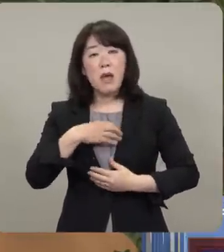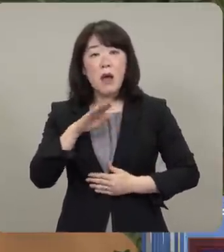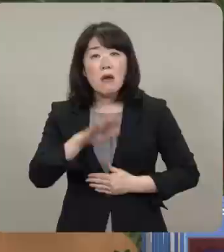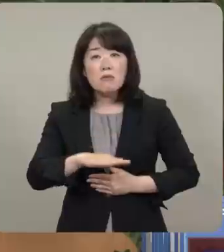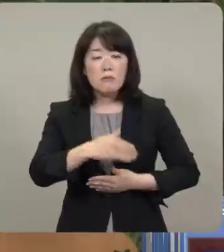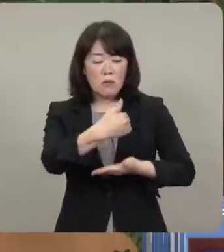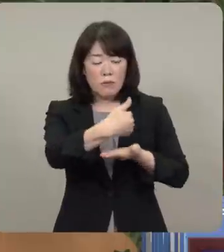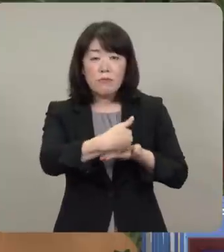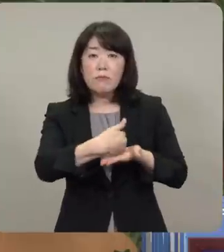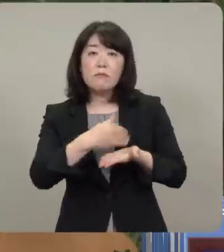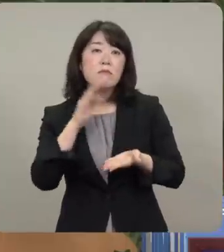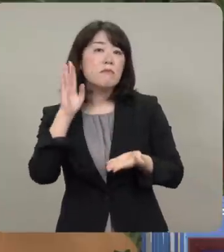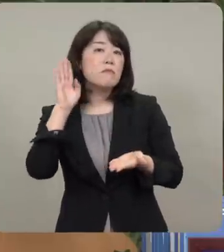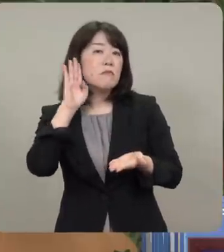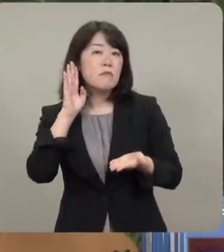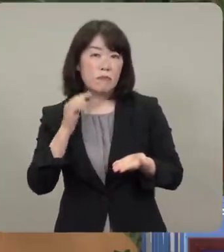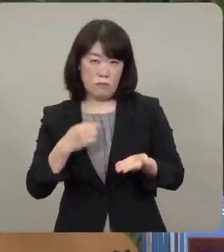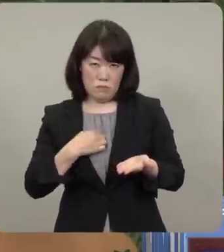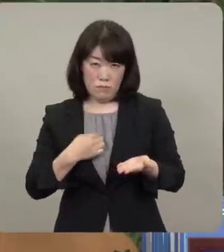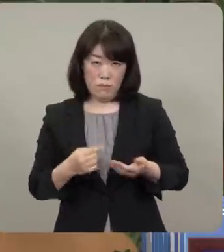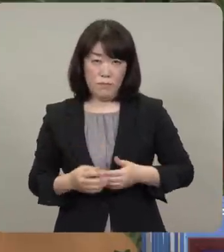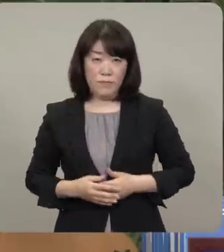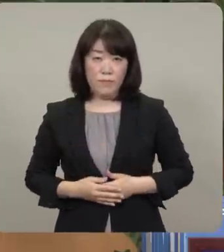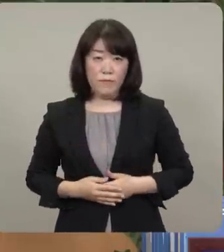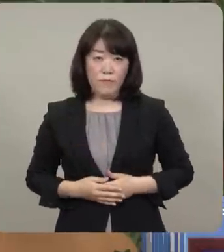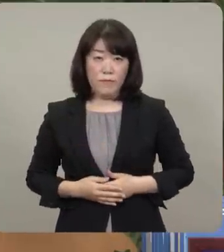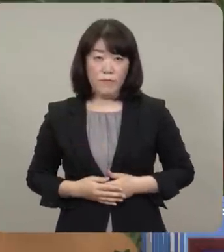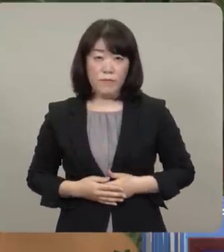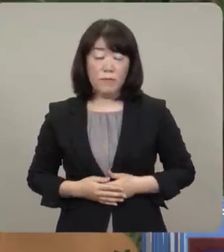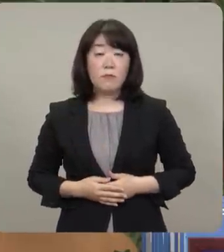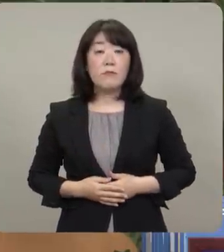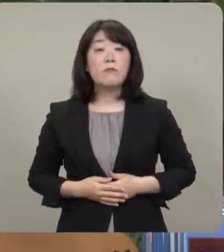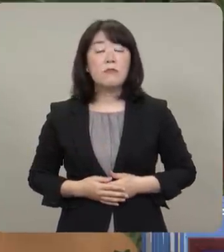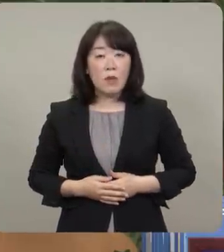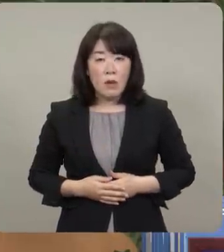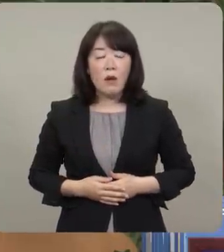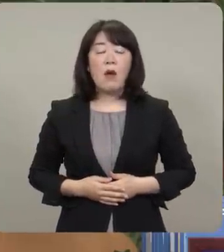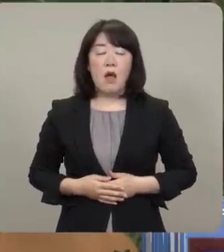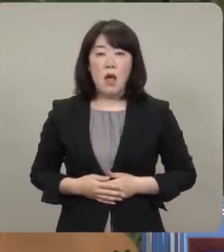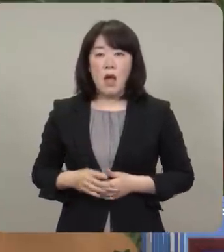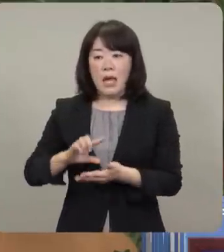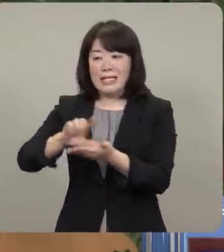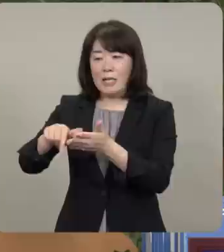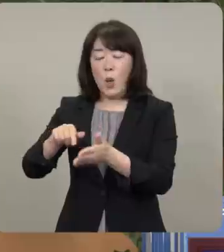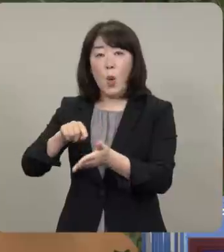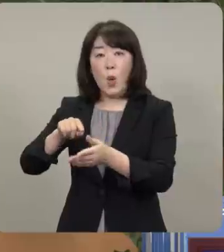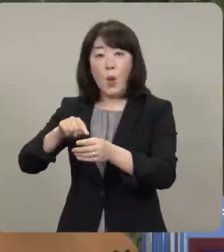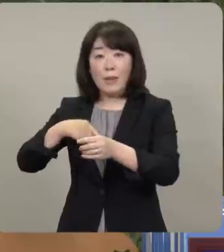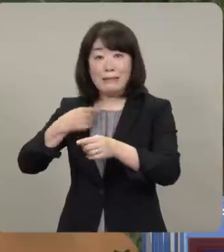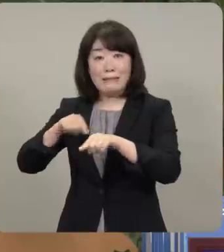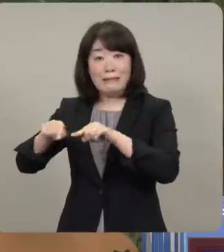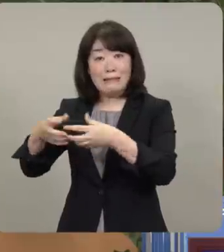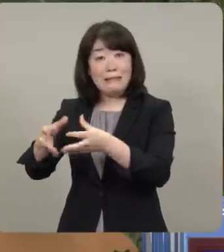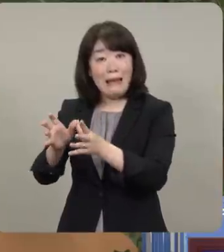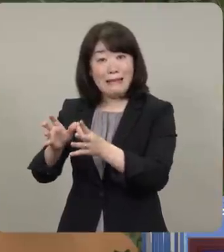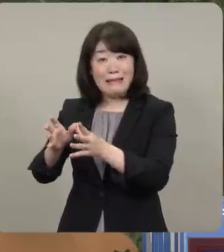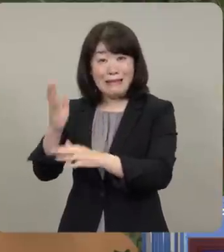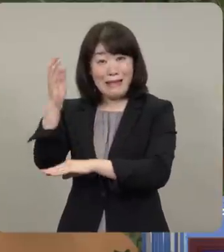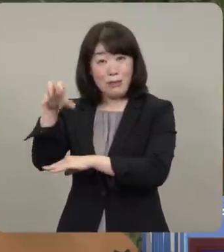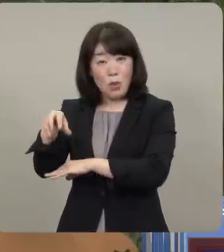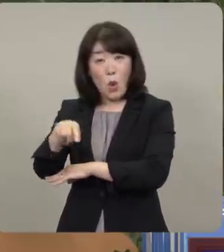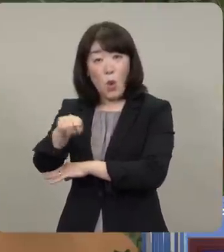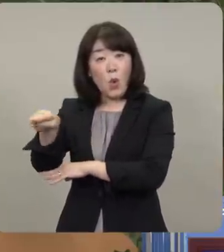お話を伺いましたそこで地方自治体に対して障害の